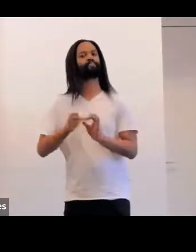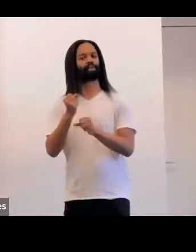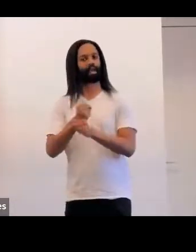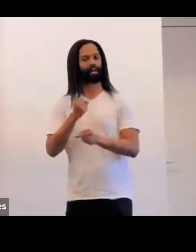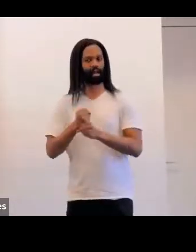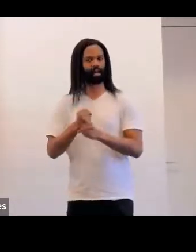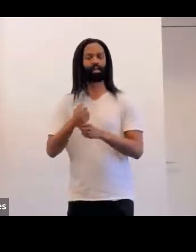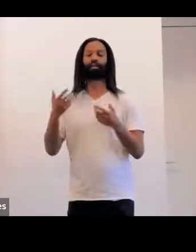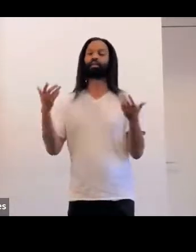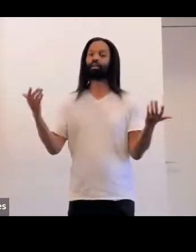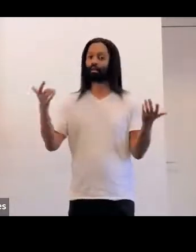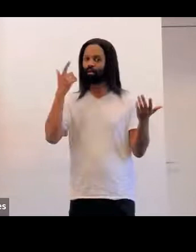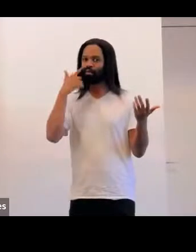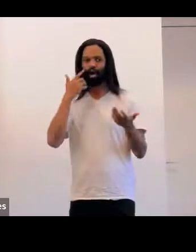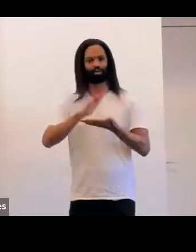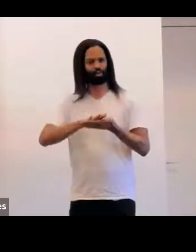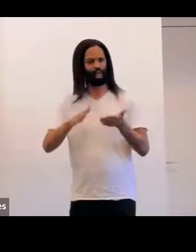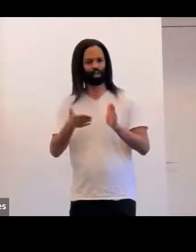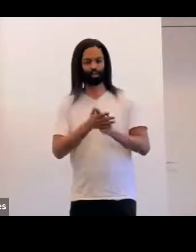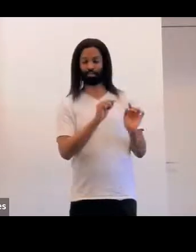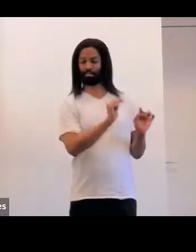des acteurs associatifs.